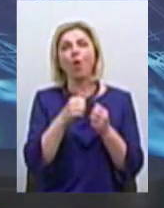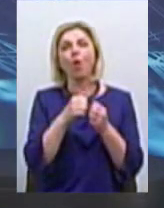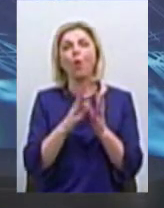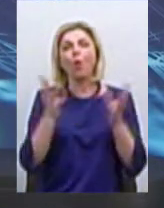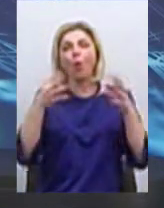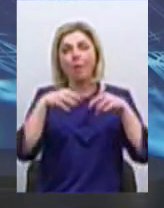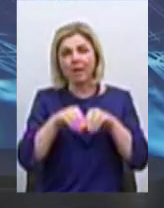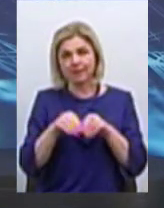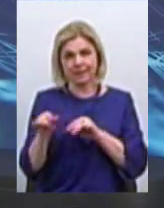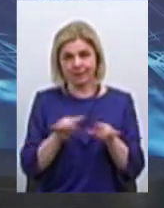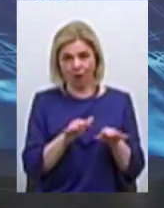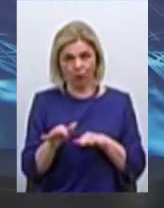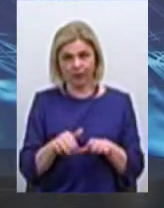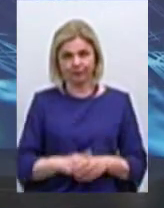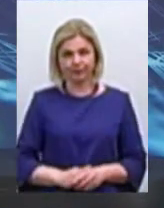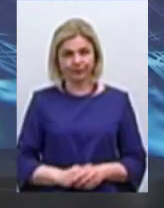заходів, тобто